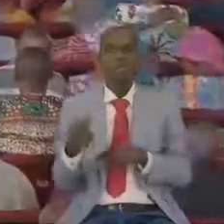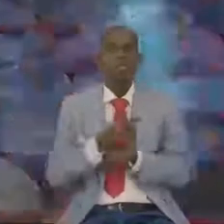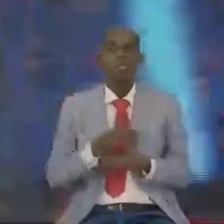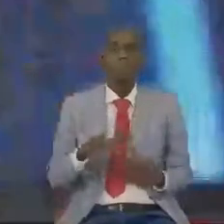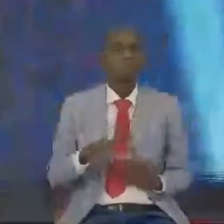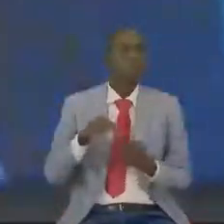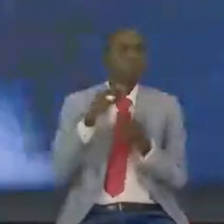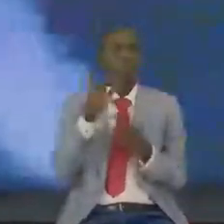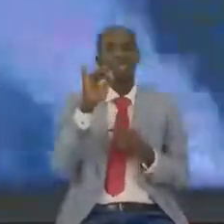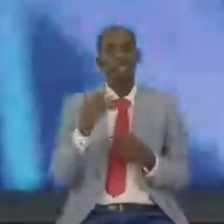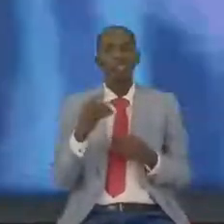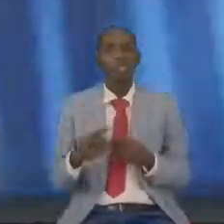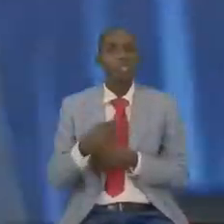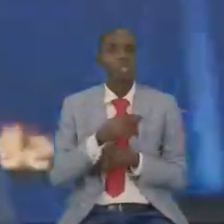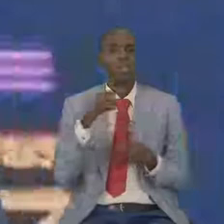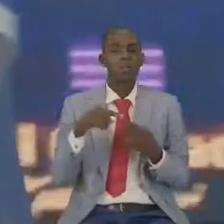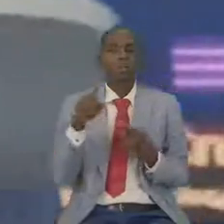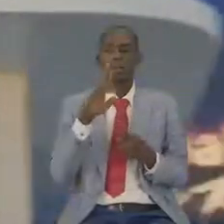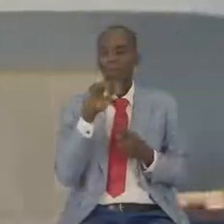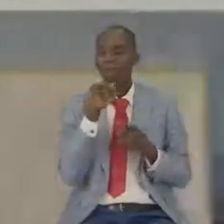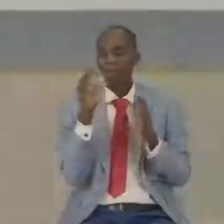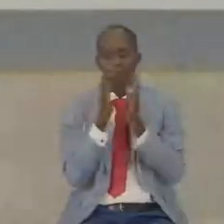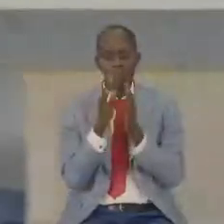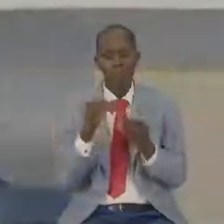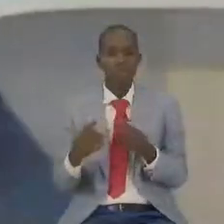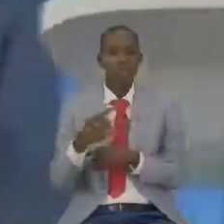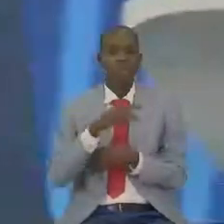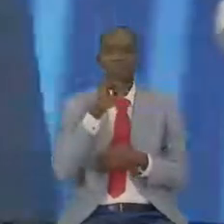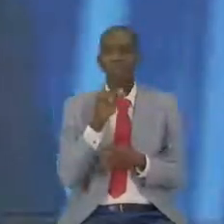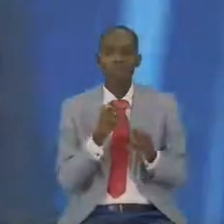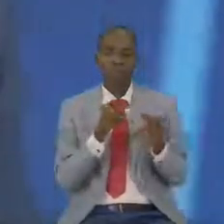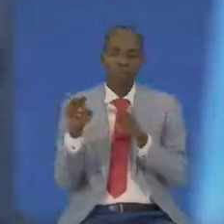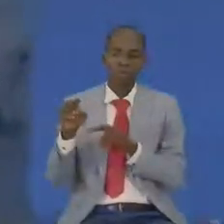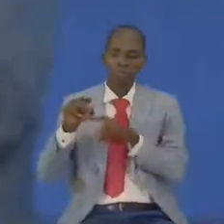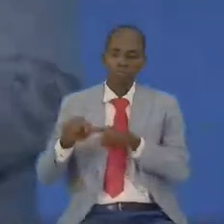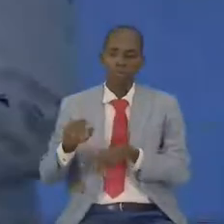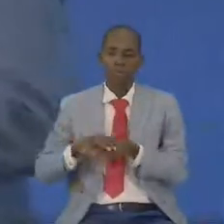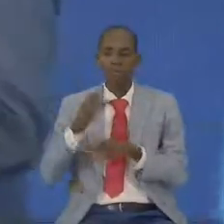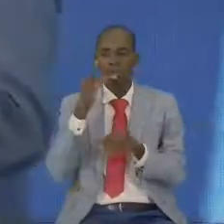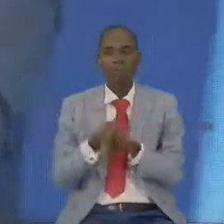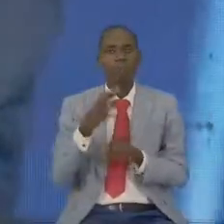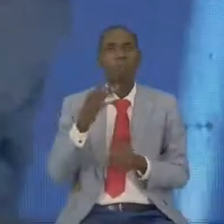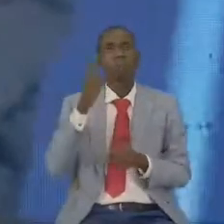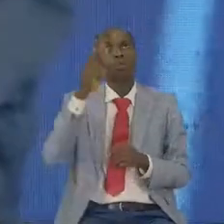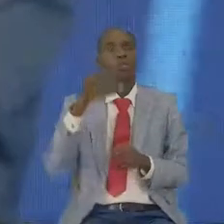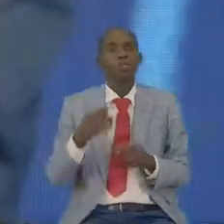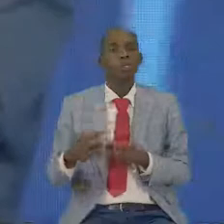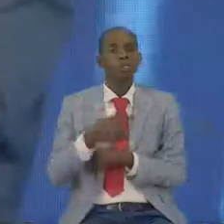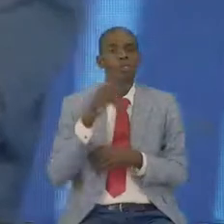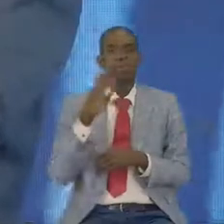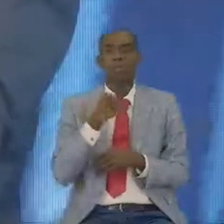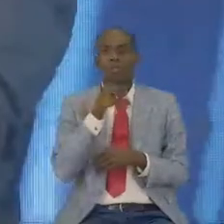N'importe quel jour, les jours où vous ne priez pas, les jours où vous ne considérez pas, vous